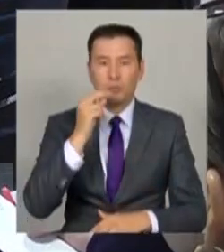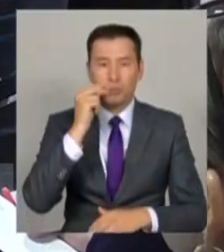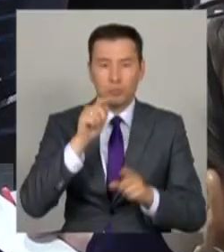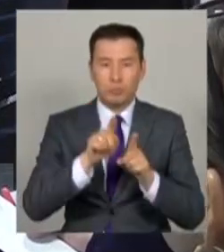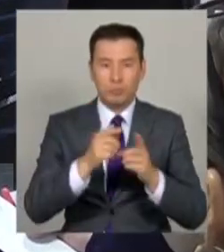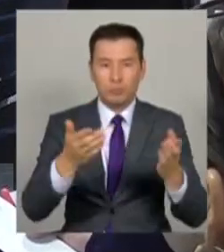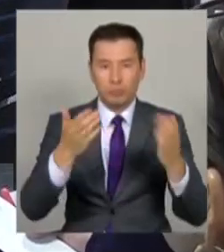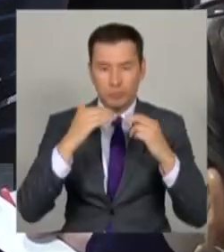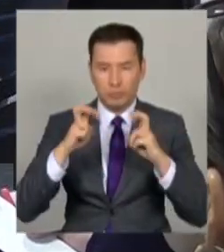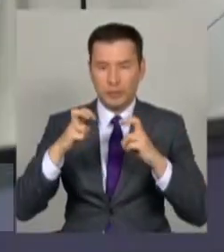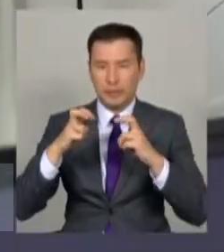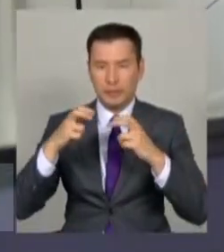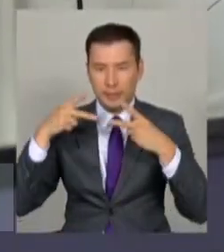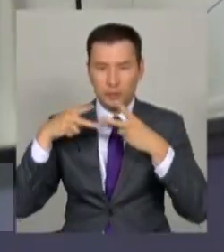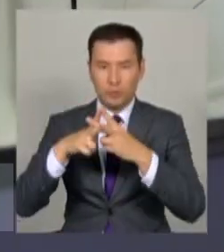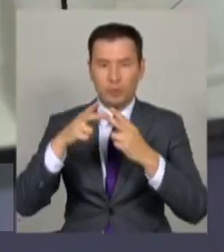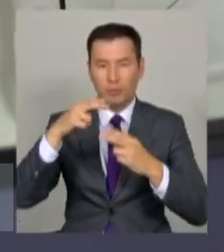институт отцовства.